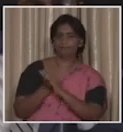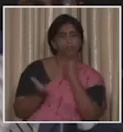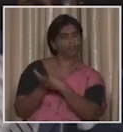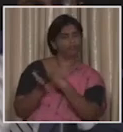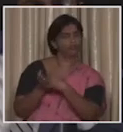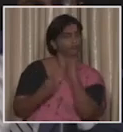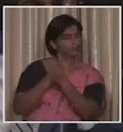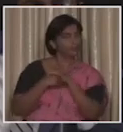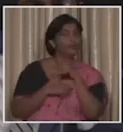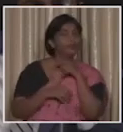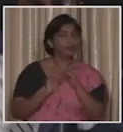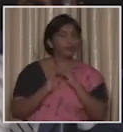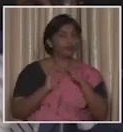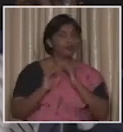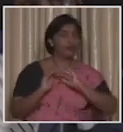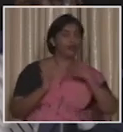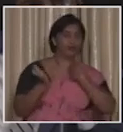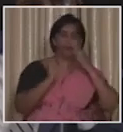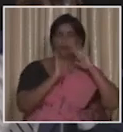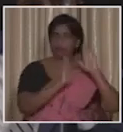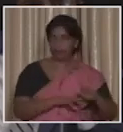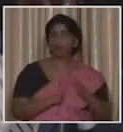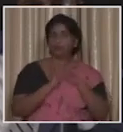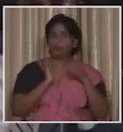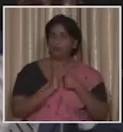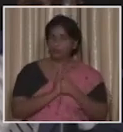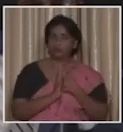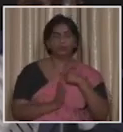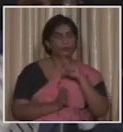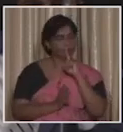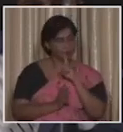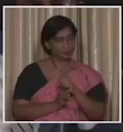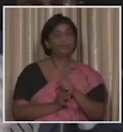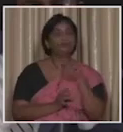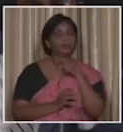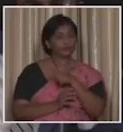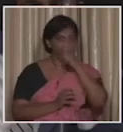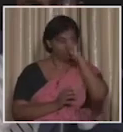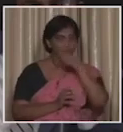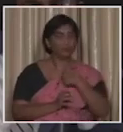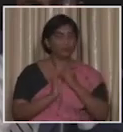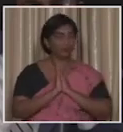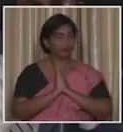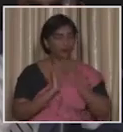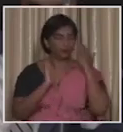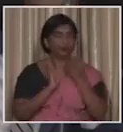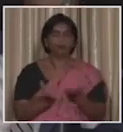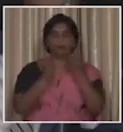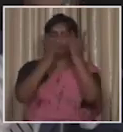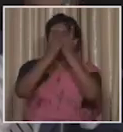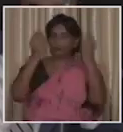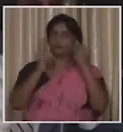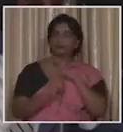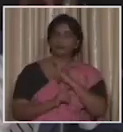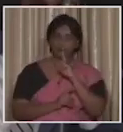කටයුතු කළා. එතුමා ගමෙන් බැහැරව ජීවත් වුණත් ඒ බව ඉතාම ගෞරවයෙන් සිහිපත් කරන අතර එතුමාට අපි අදහන බුදුදහමේ හැටියට නිවන් සුවත්වය කියන